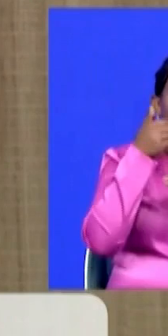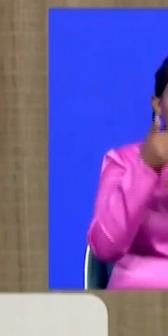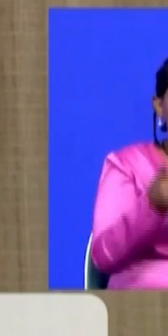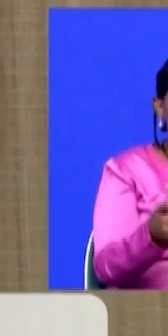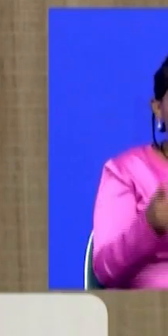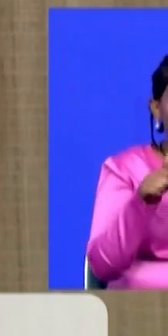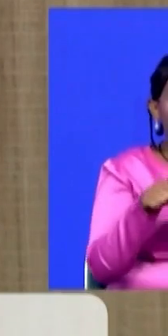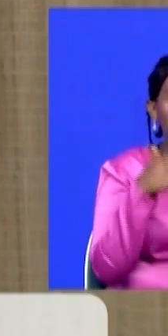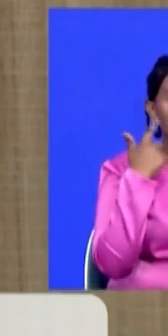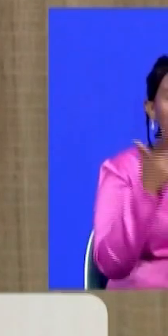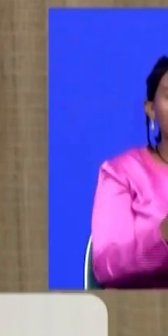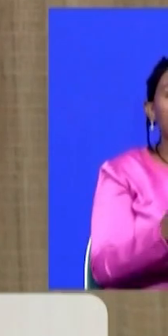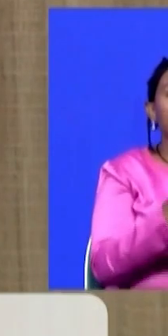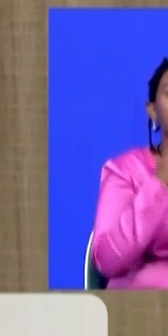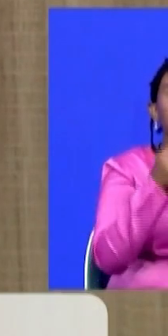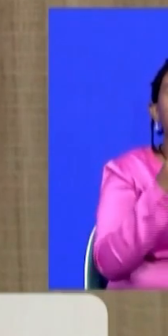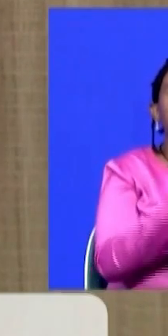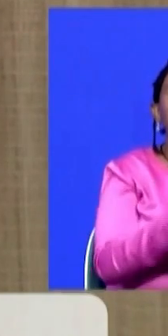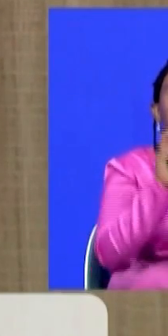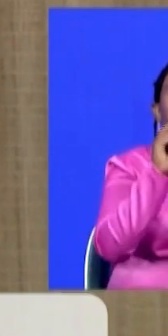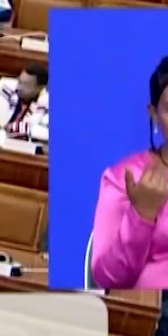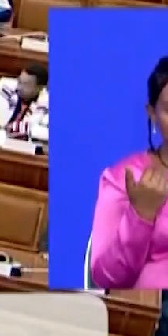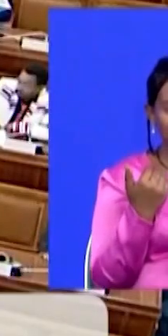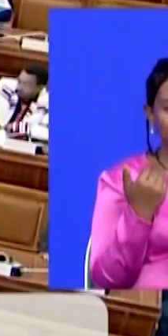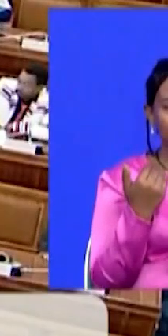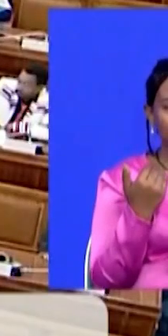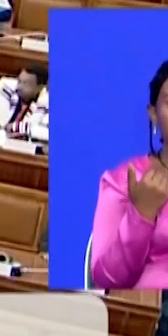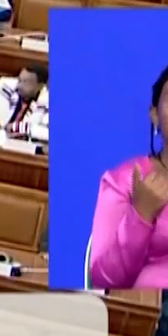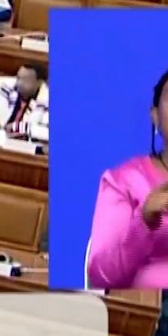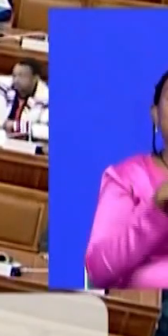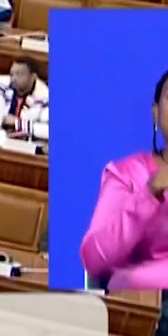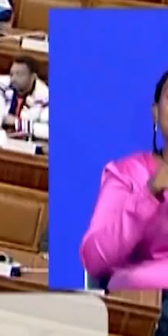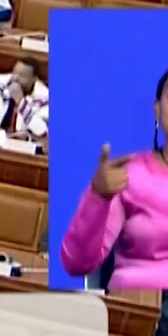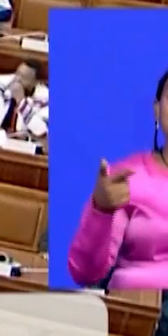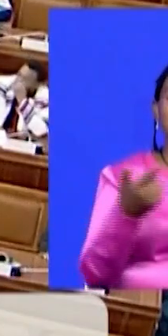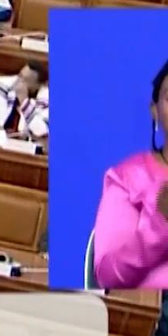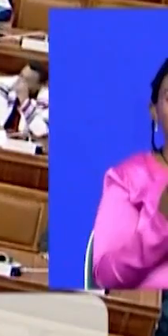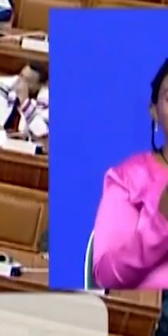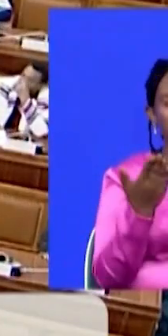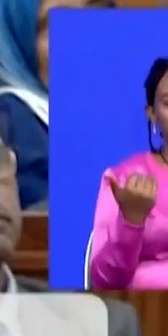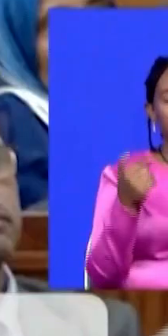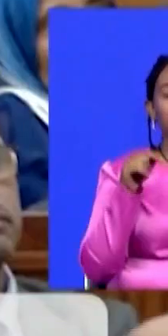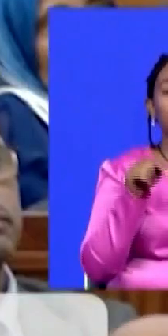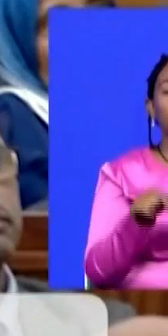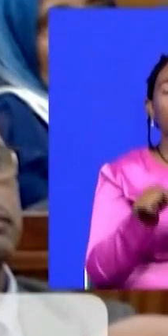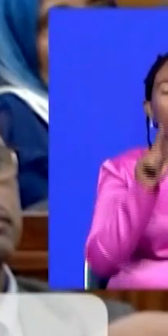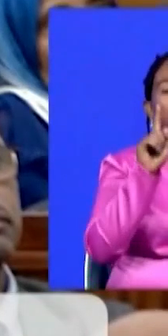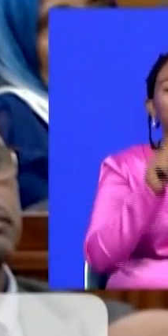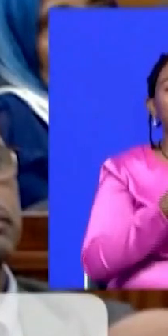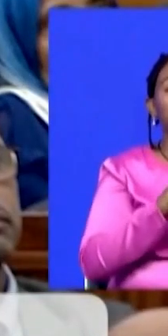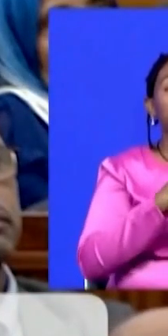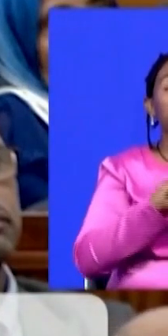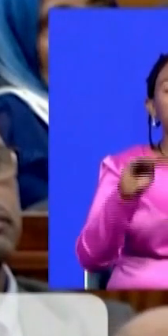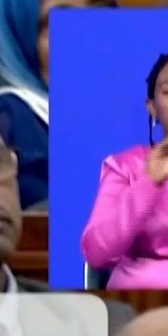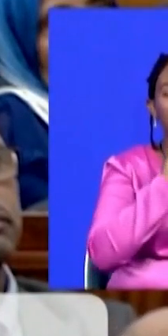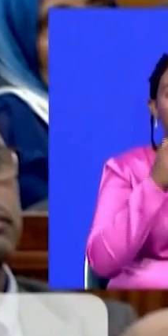2-3 ዓመት በአመት 30,000 ዘመናዊ ቀፎ ነበረ እንደ ትልቅ ድል የሚነገረው። ዘንድሮ 1 ሚሊዮን ቀፎ ነው የደረሰ